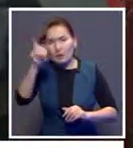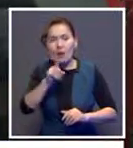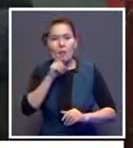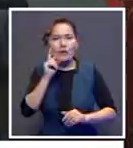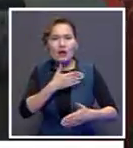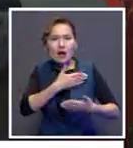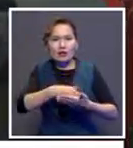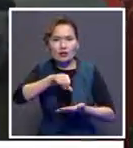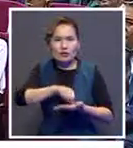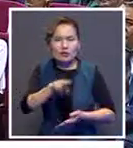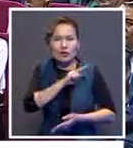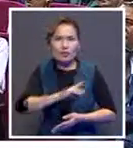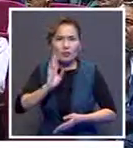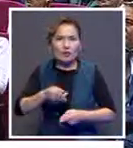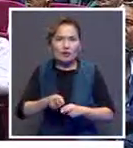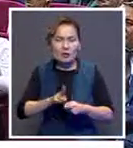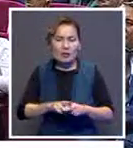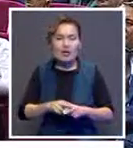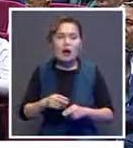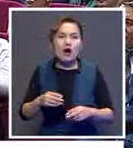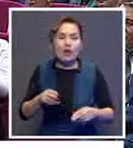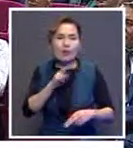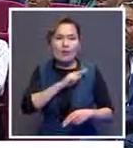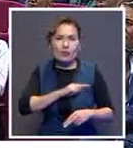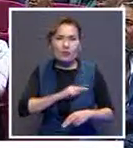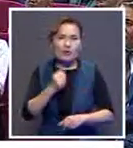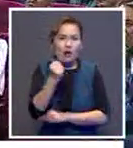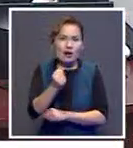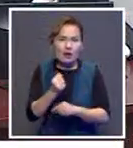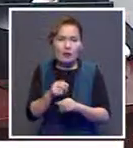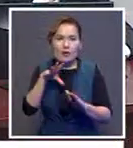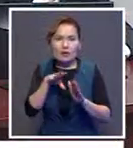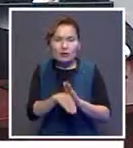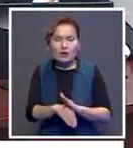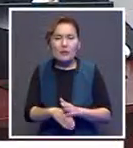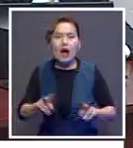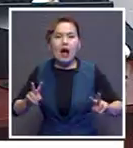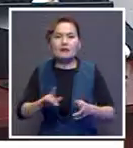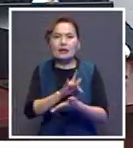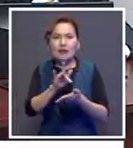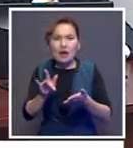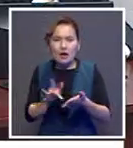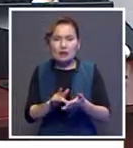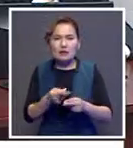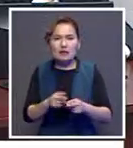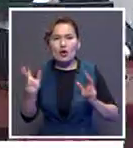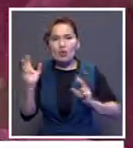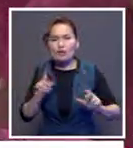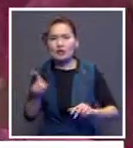асырады. Жолдауда айтылған саладағы еңбек өнімділігін арттыруға Астанадағы агротехникалық университеттің ұжымы осылай үлес